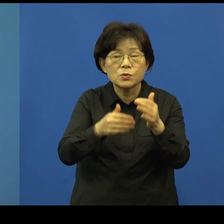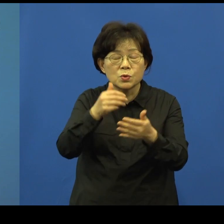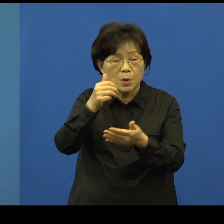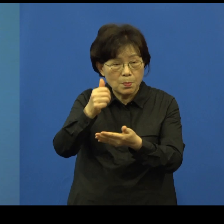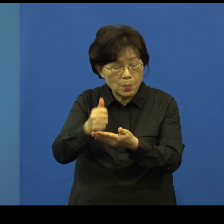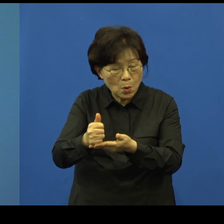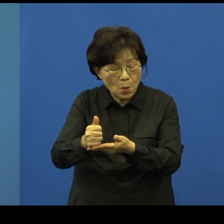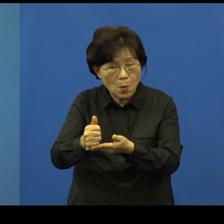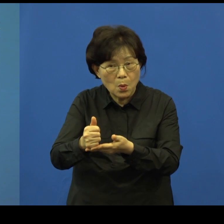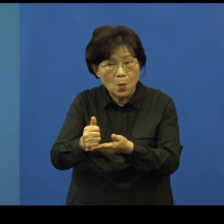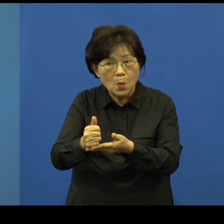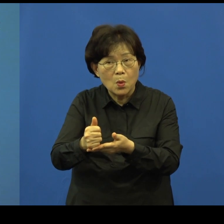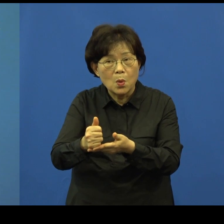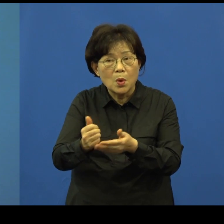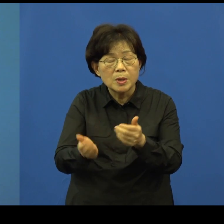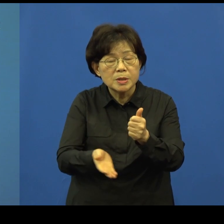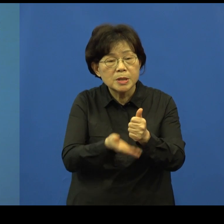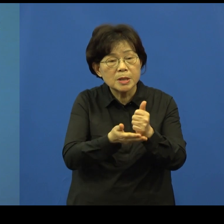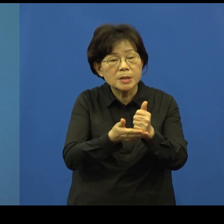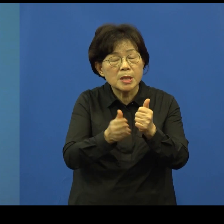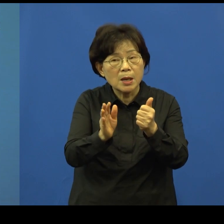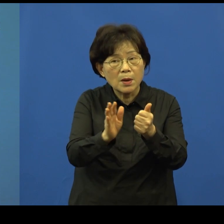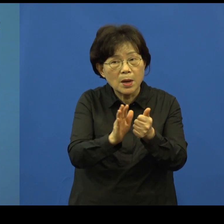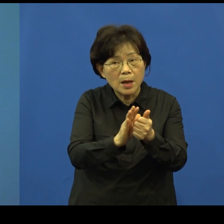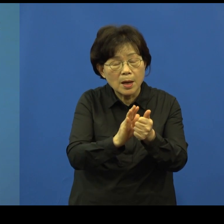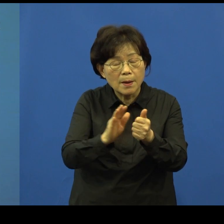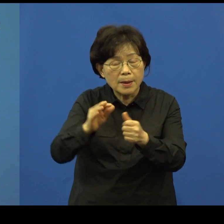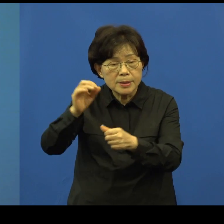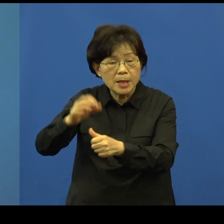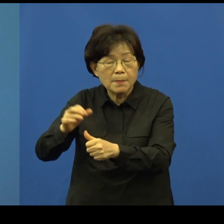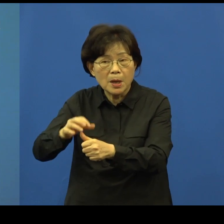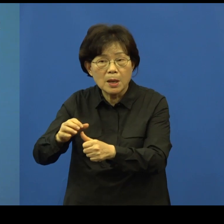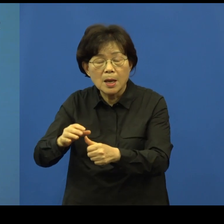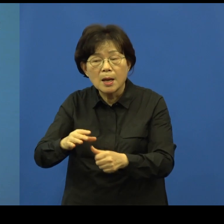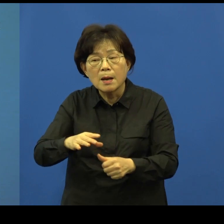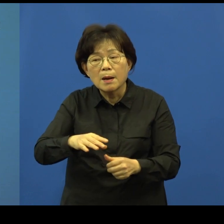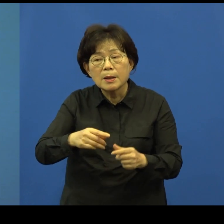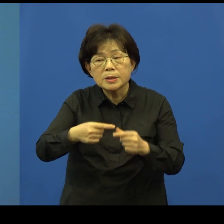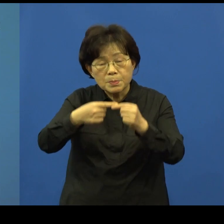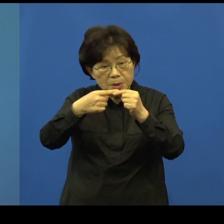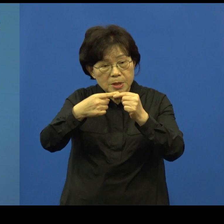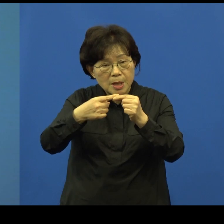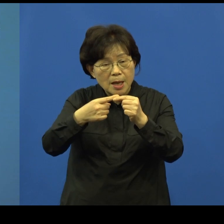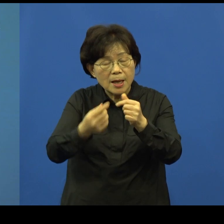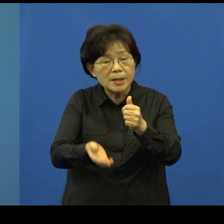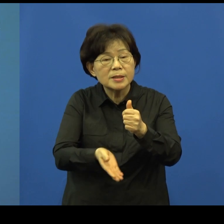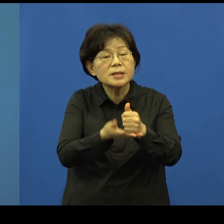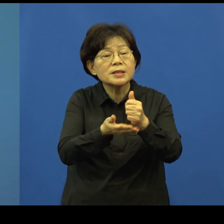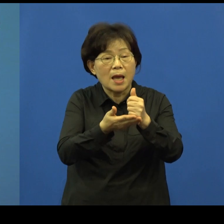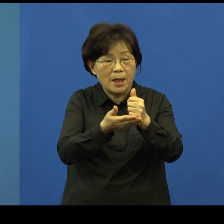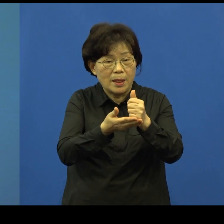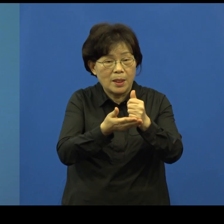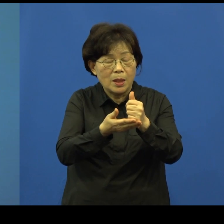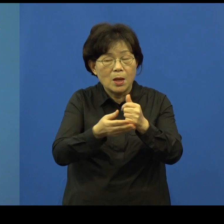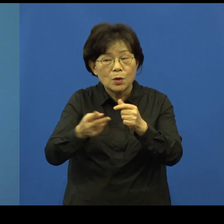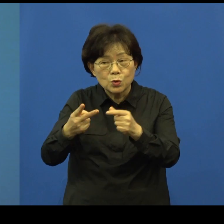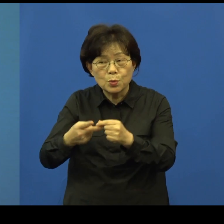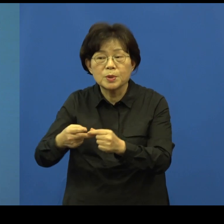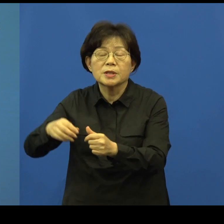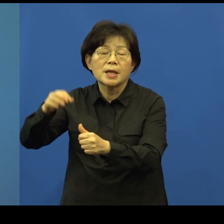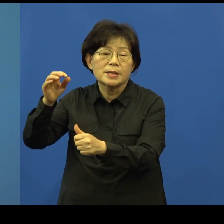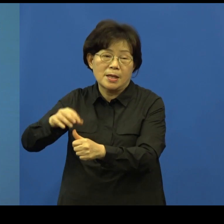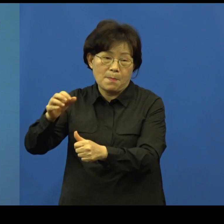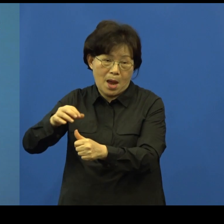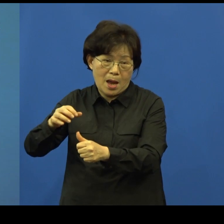예수님도 이게 칭찬과 책망이 있는데 먼저 칭찬부터 해요. 이것도 참 굉장히 의미가 있는 것 같아요.